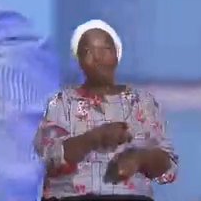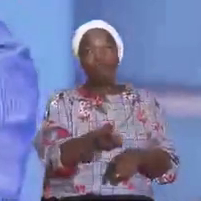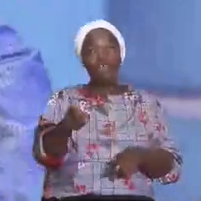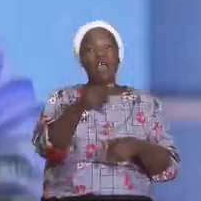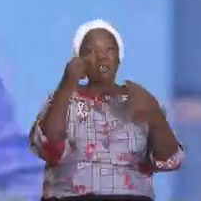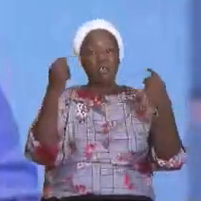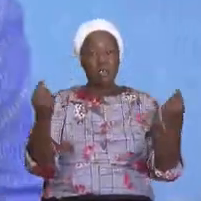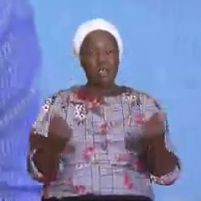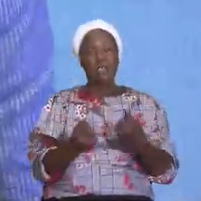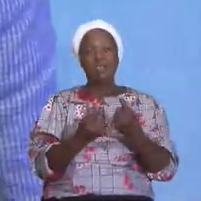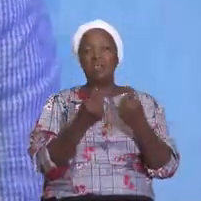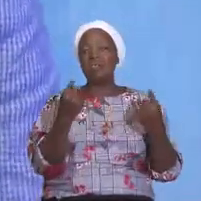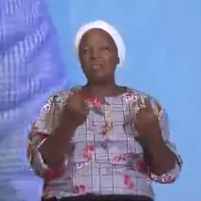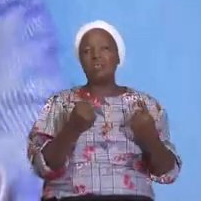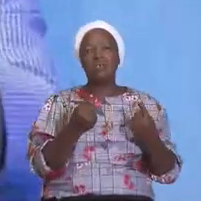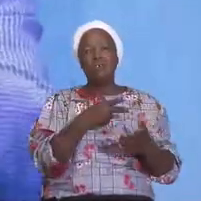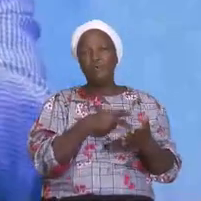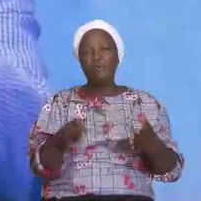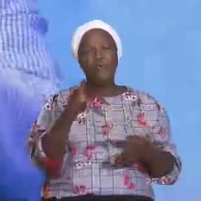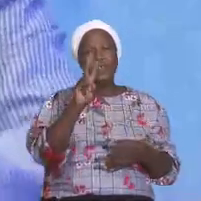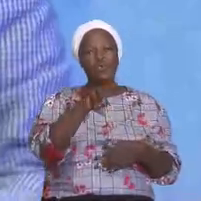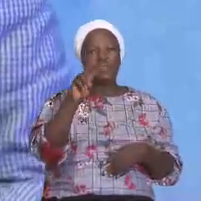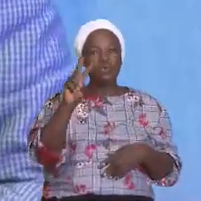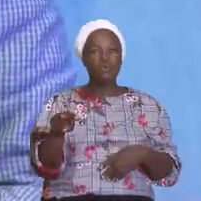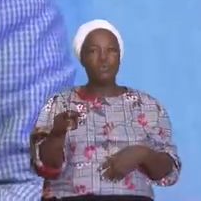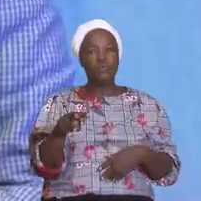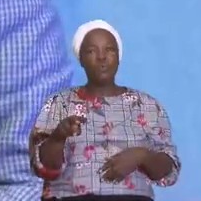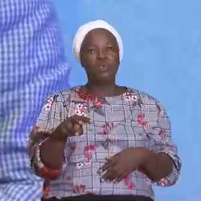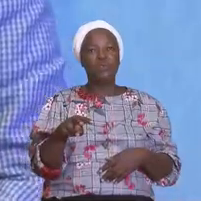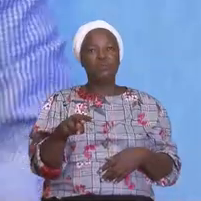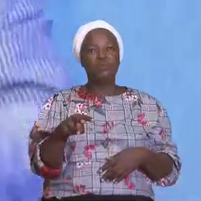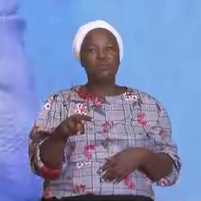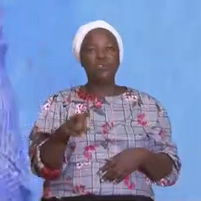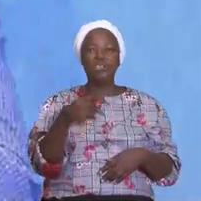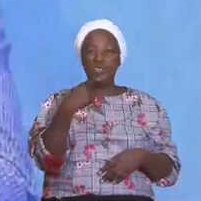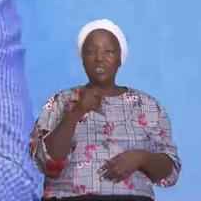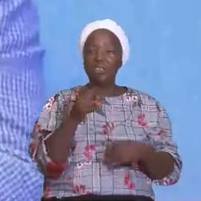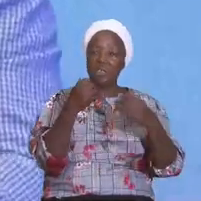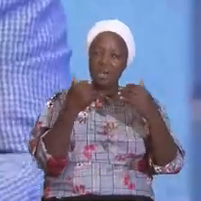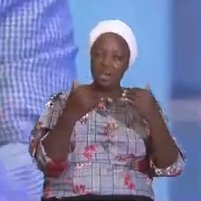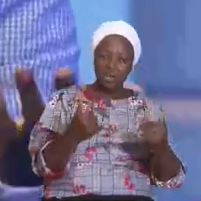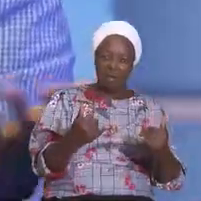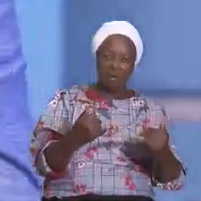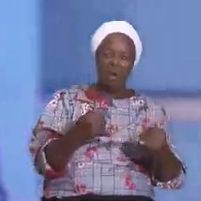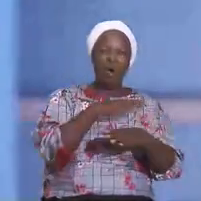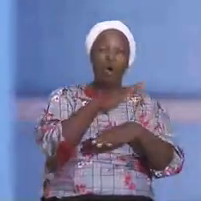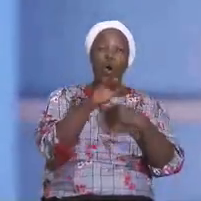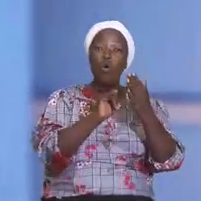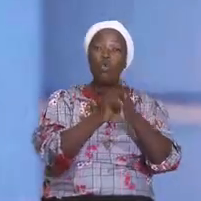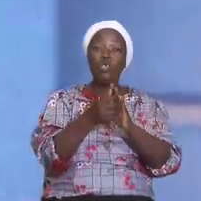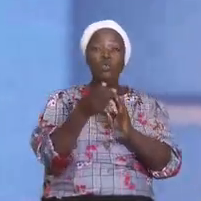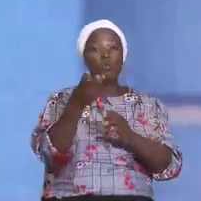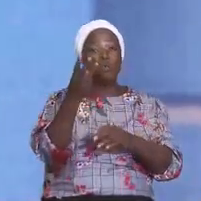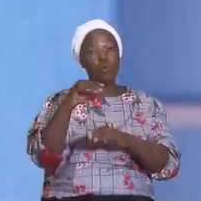sauvera son peuple de ses péchés. Verset 22.